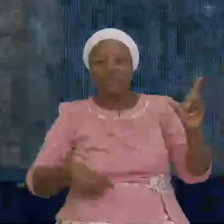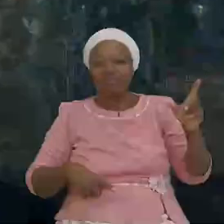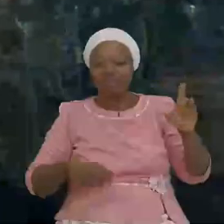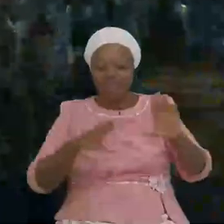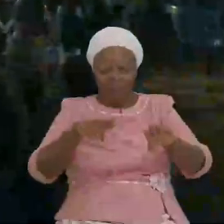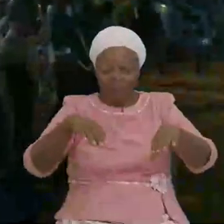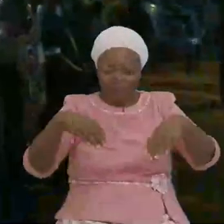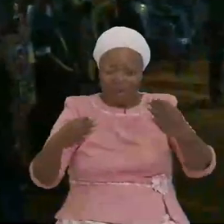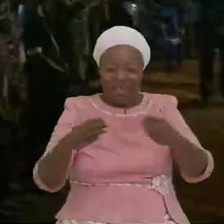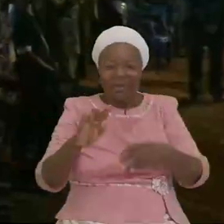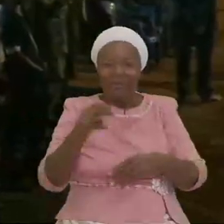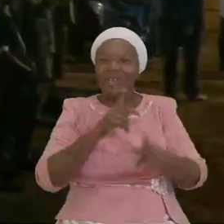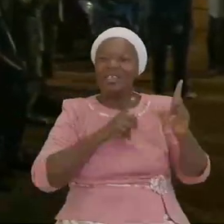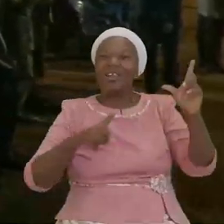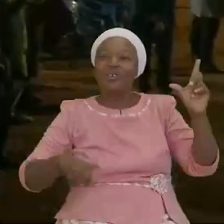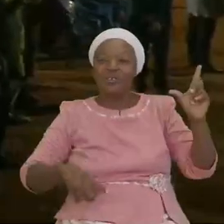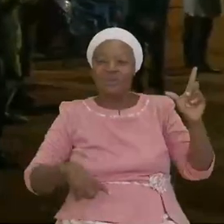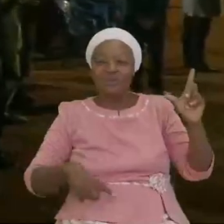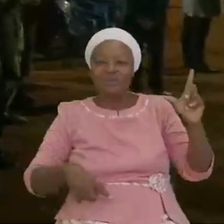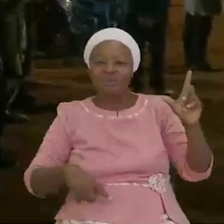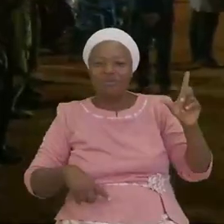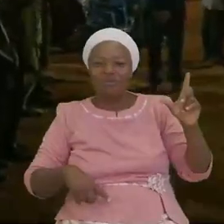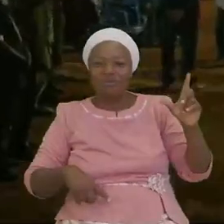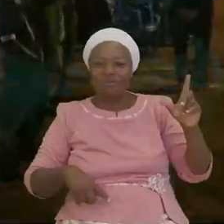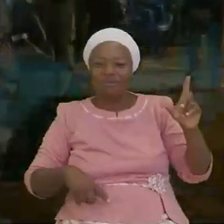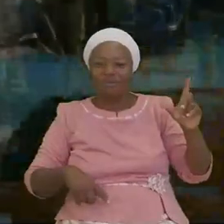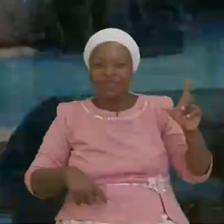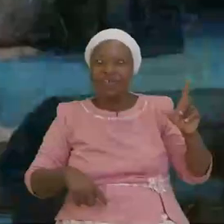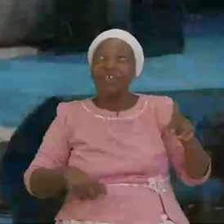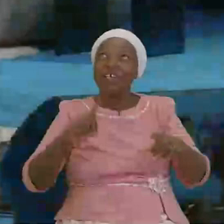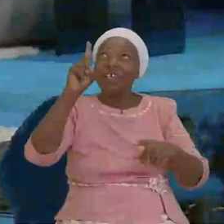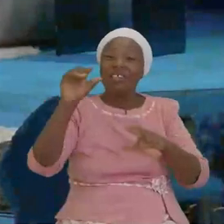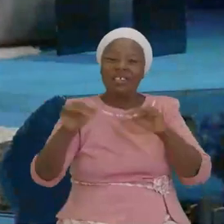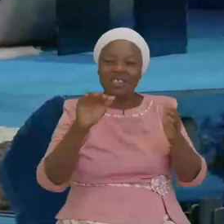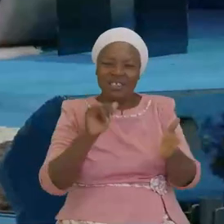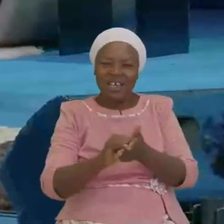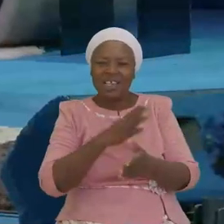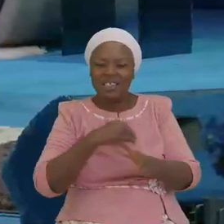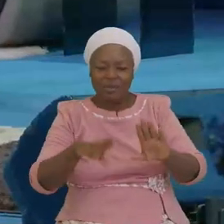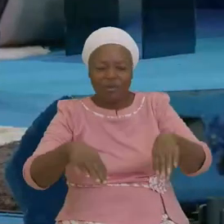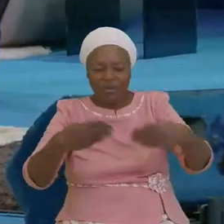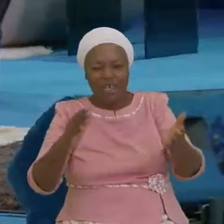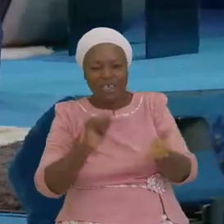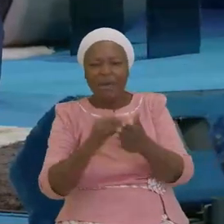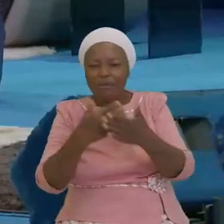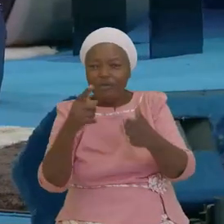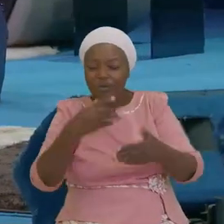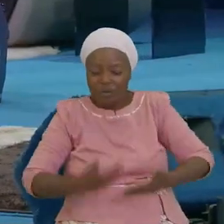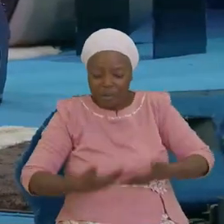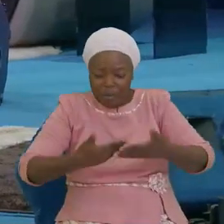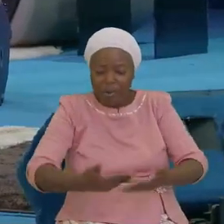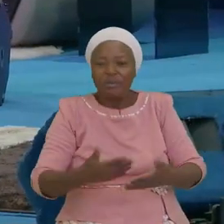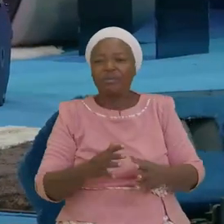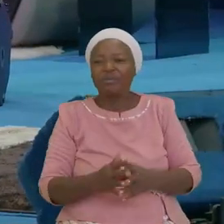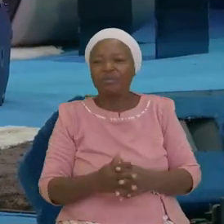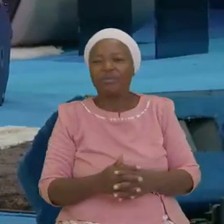Cela a été payé par le Seigneur. Cela a été pourvu par le Seigneur. Le Seigneur a